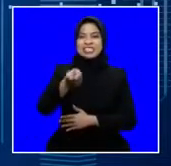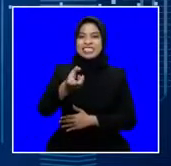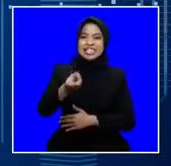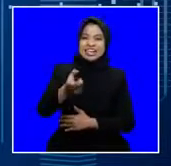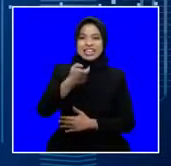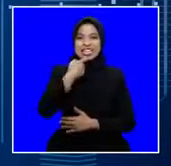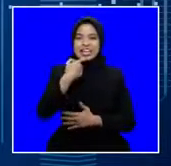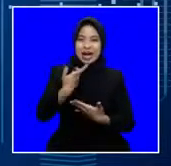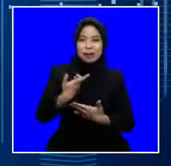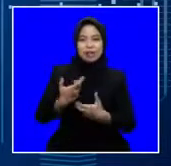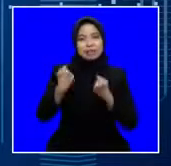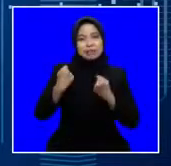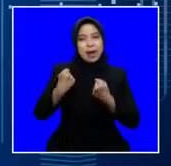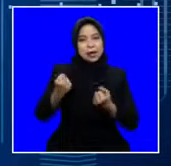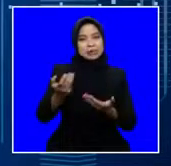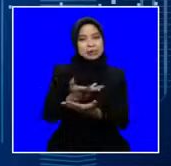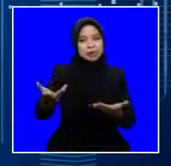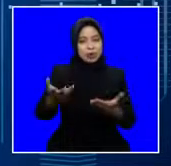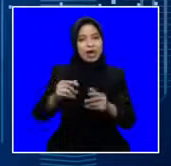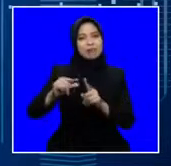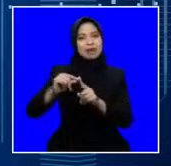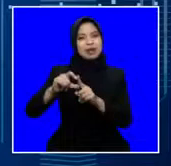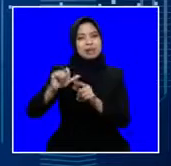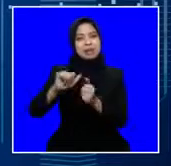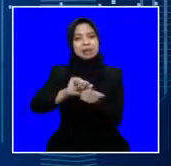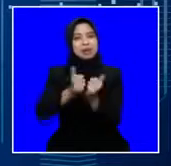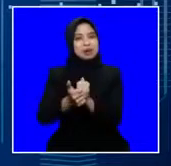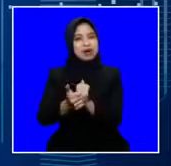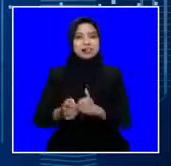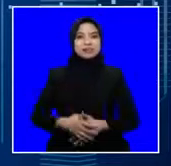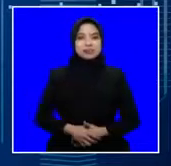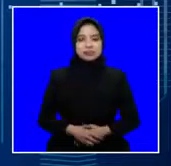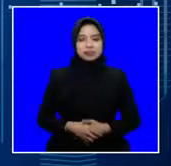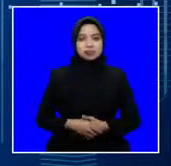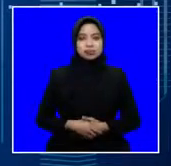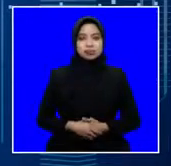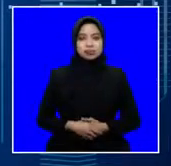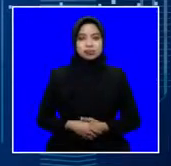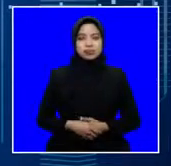mengenai esensi dan spirit daripada perubahan LPDP ini. Berikut.